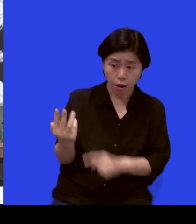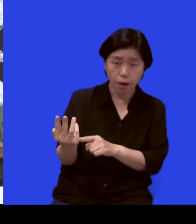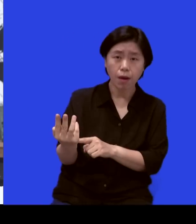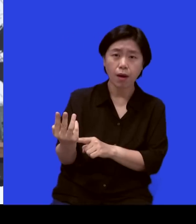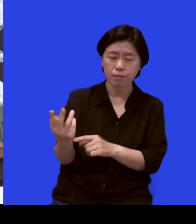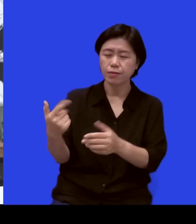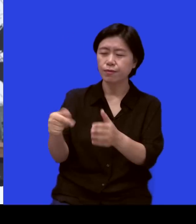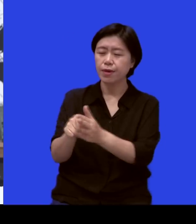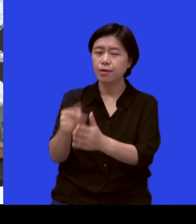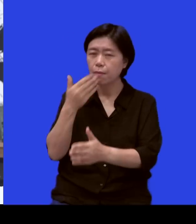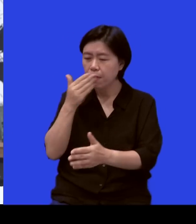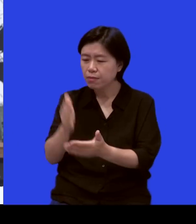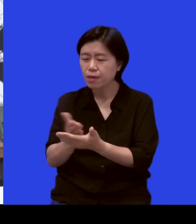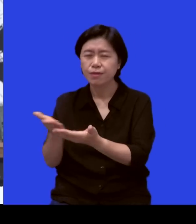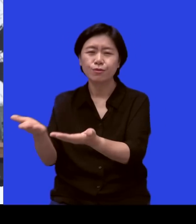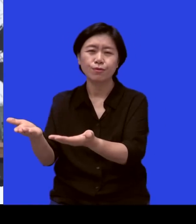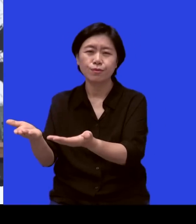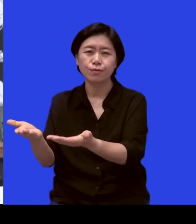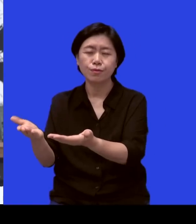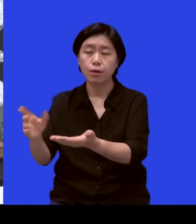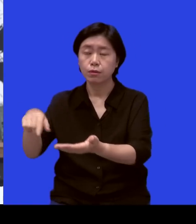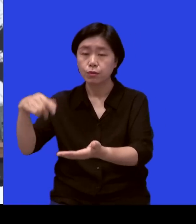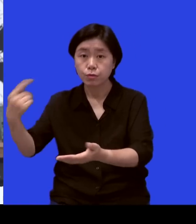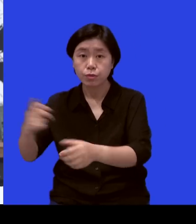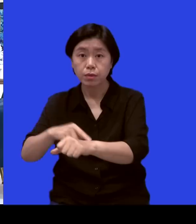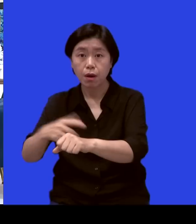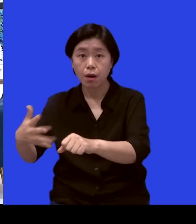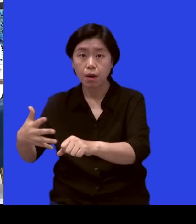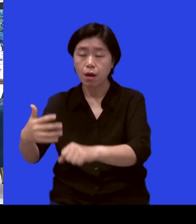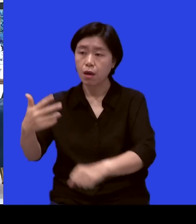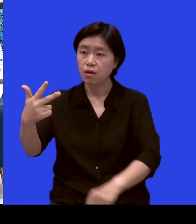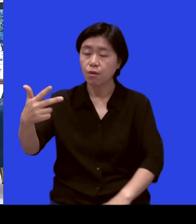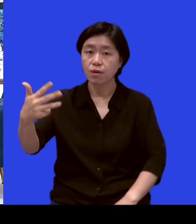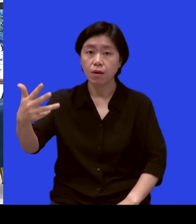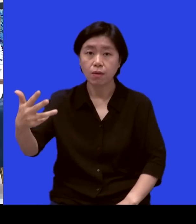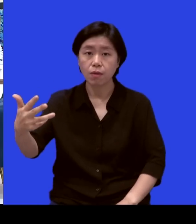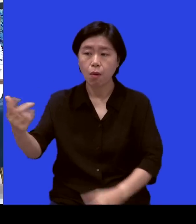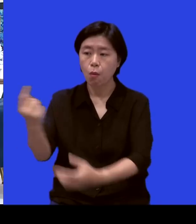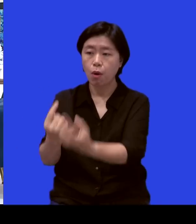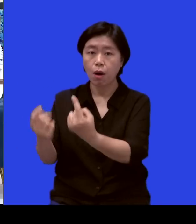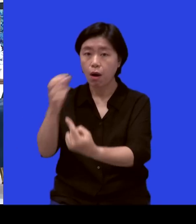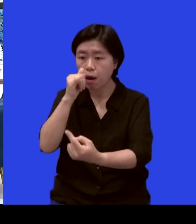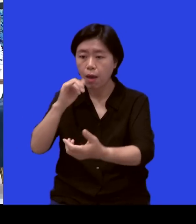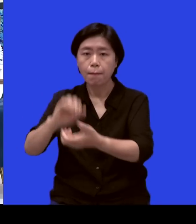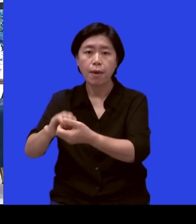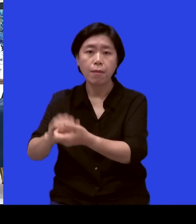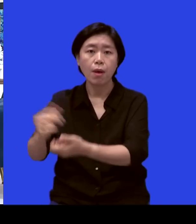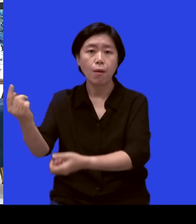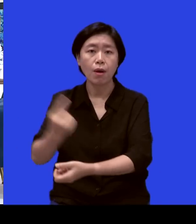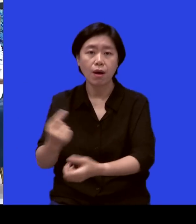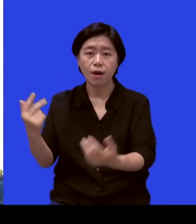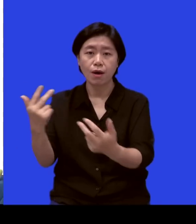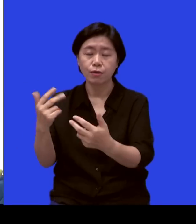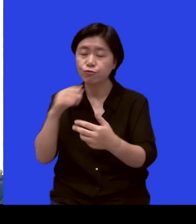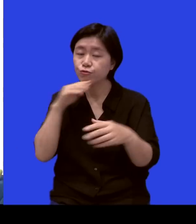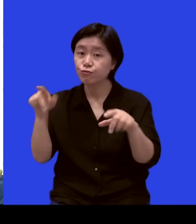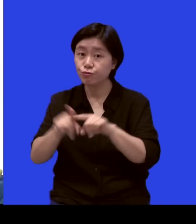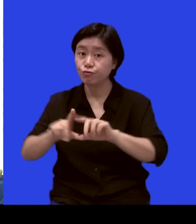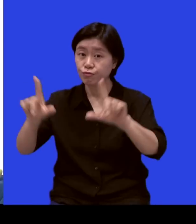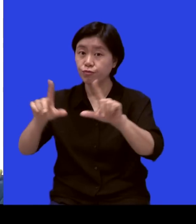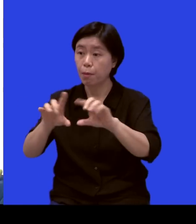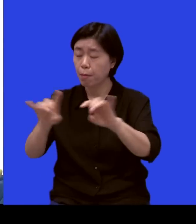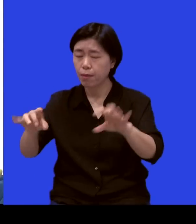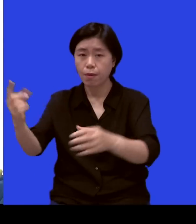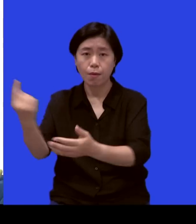테이블에다. 그러니까 7, 8명이 되고 그냥 그분들이 이제 규칙적으로 오는 거예요. 매주마다. 이분들이